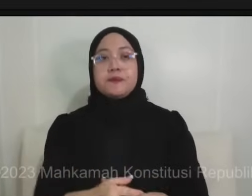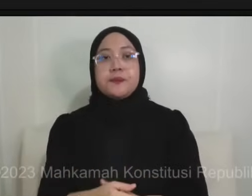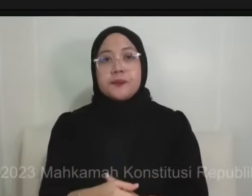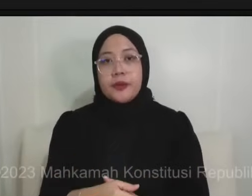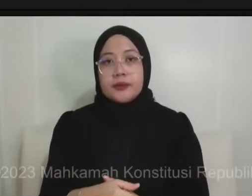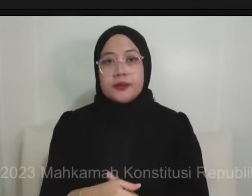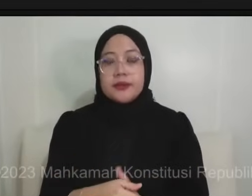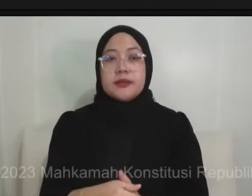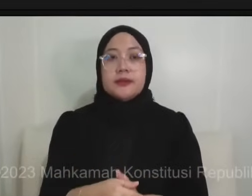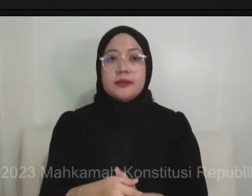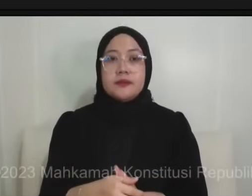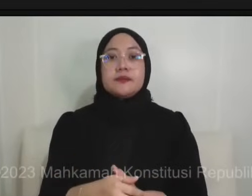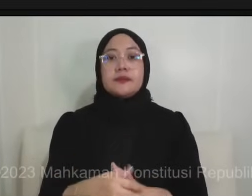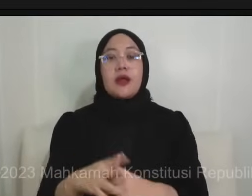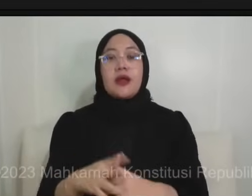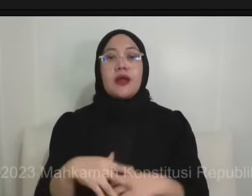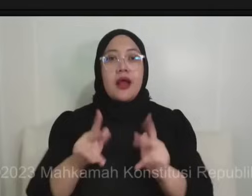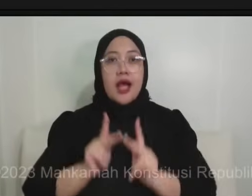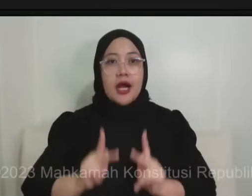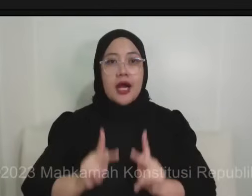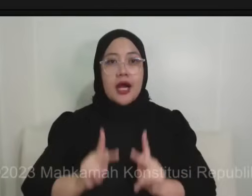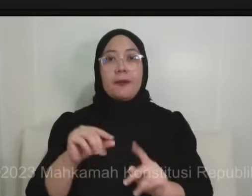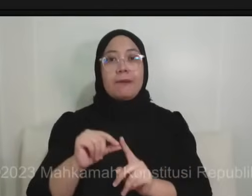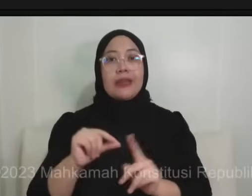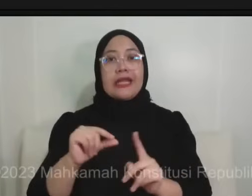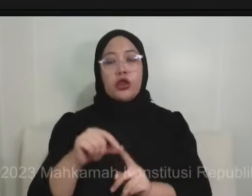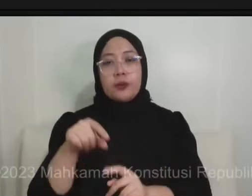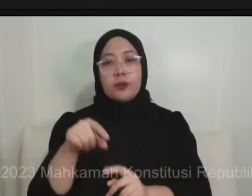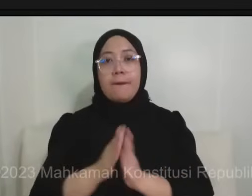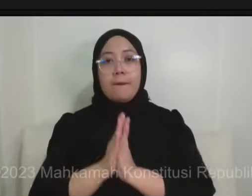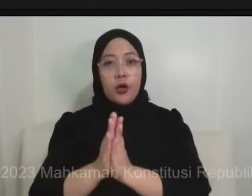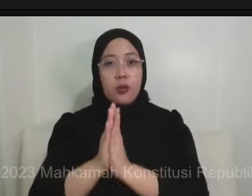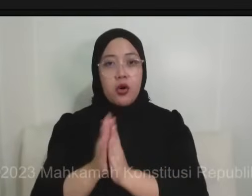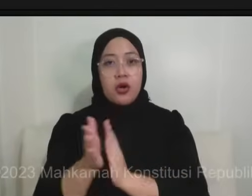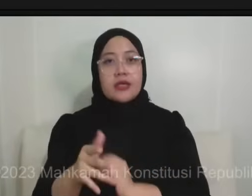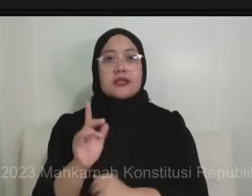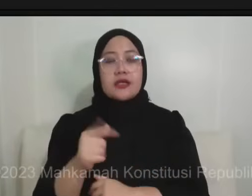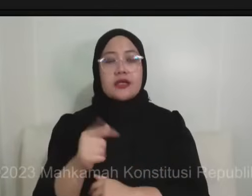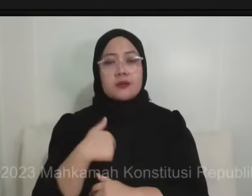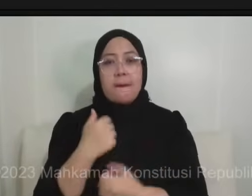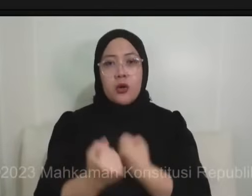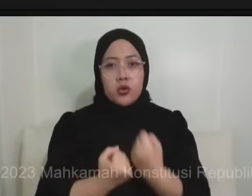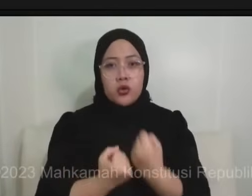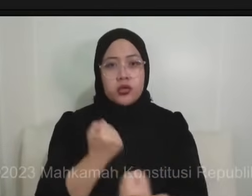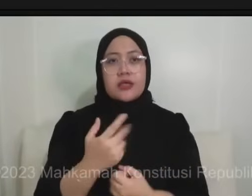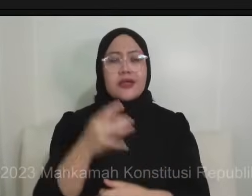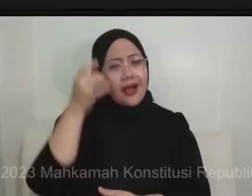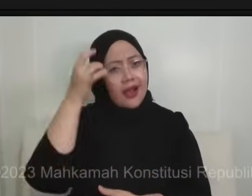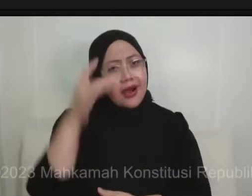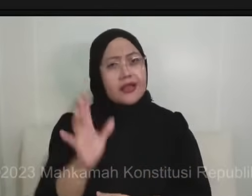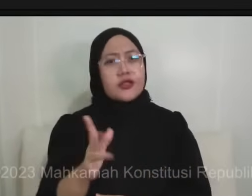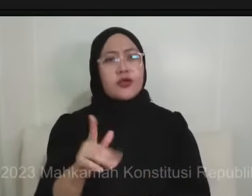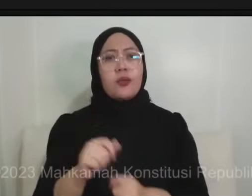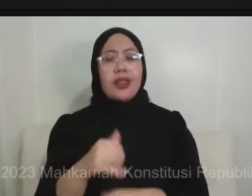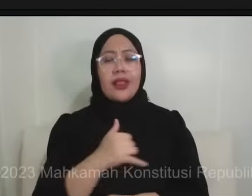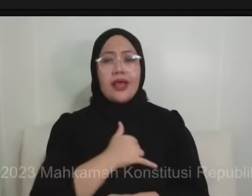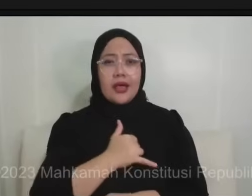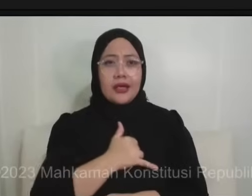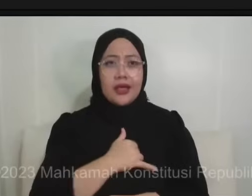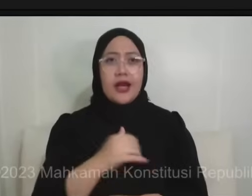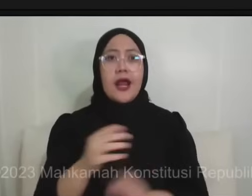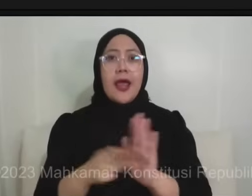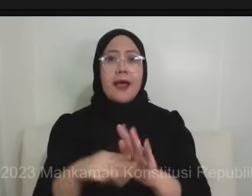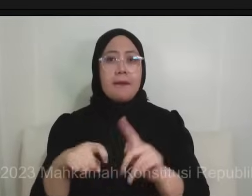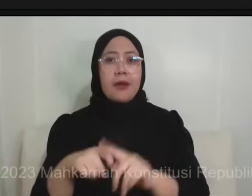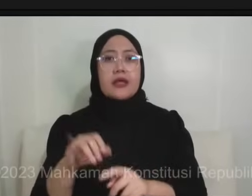berdasarkan karakter petitum dalam permohonan ini saya telah berupaya secara keras untuk meyakini mahkamah agar